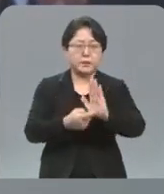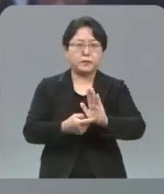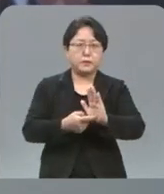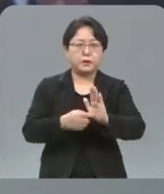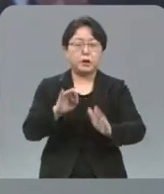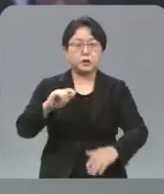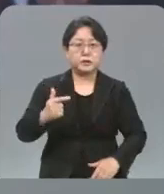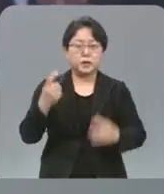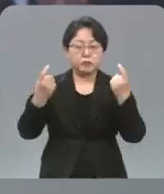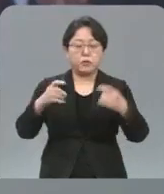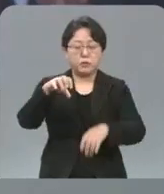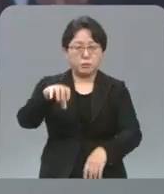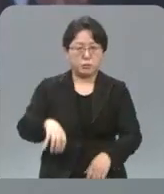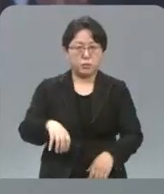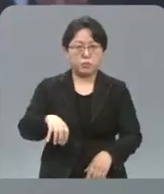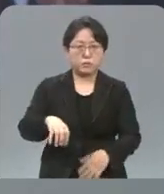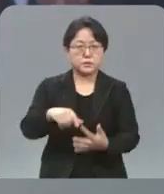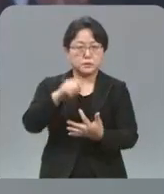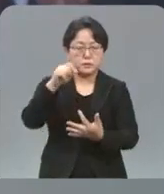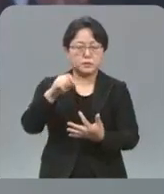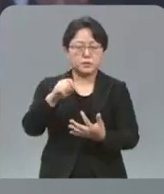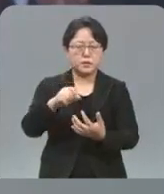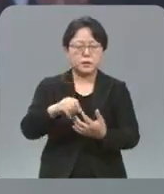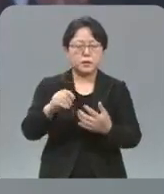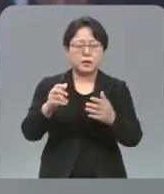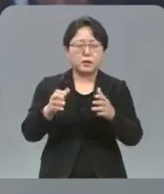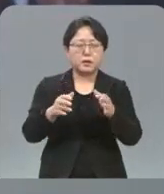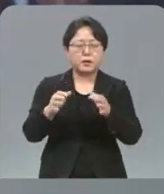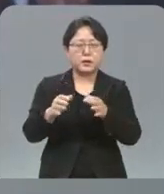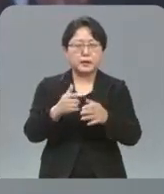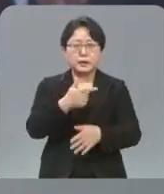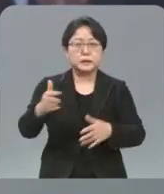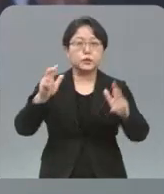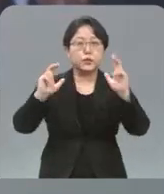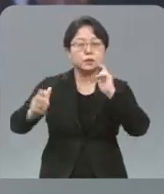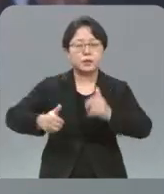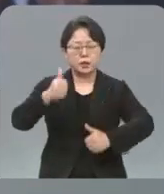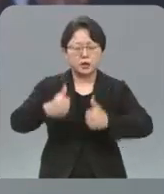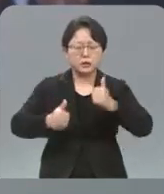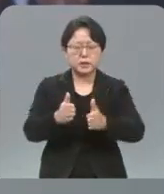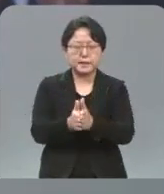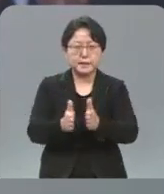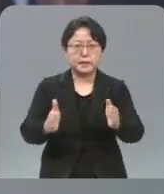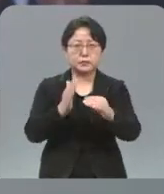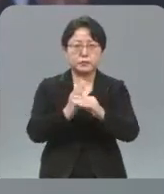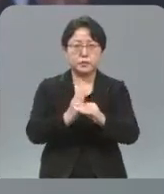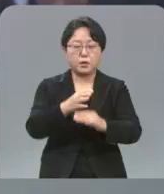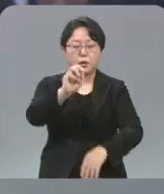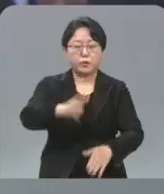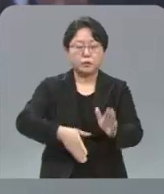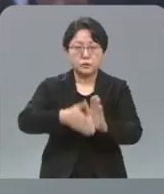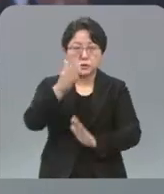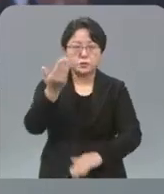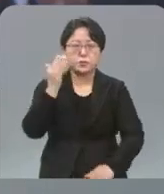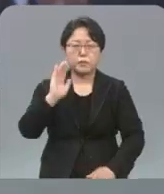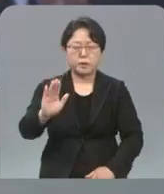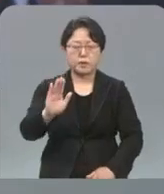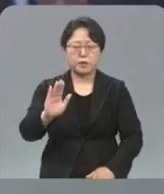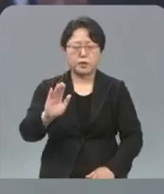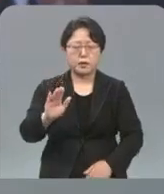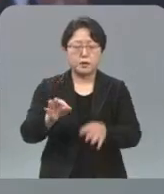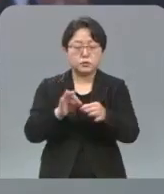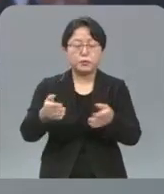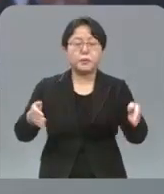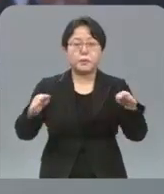어등산 관광단지를 입지로 꼽았는데요. 유통 대기업 간의 경쟁이 본격화되는 가운데 광주시는 조만간